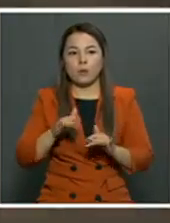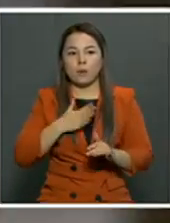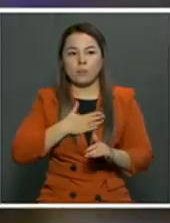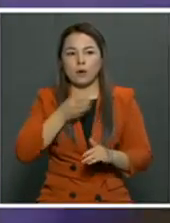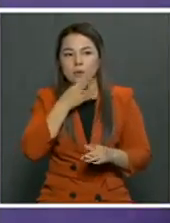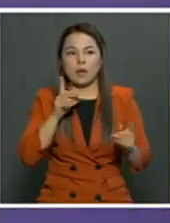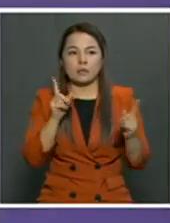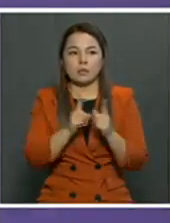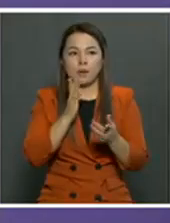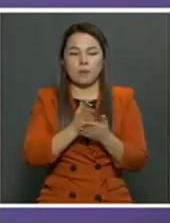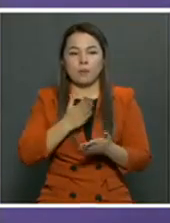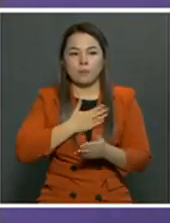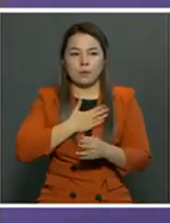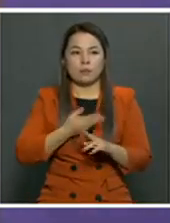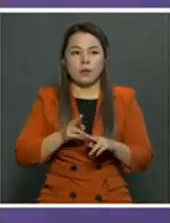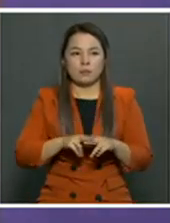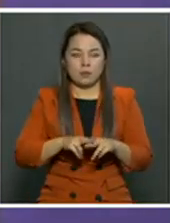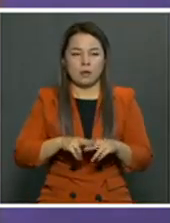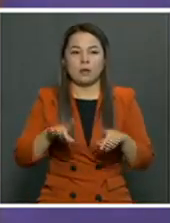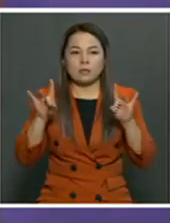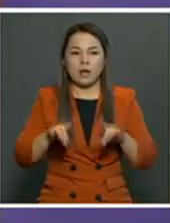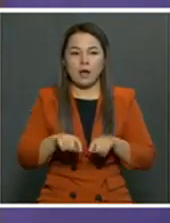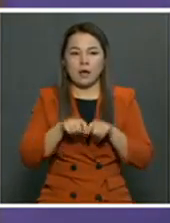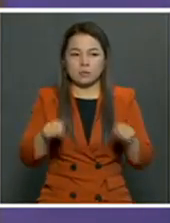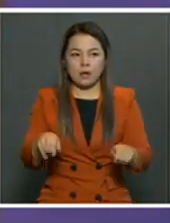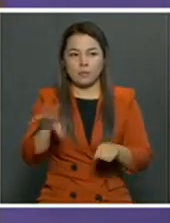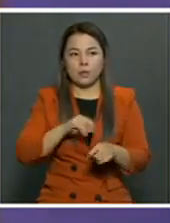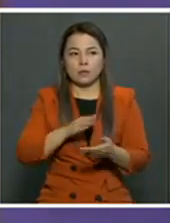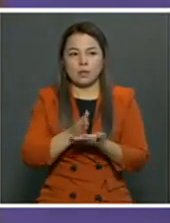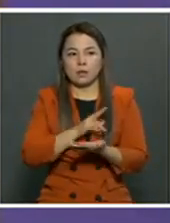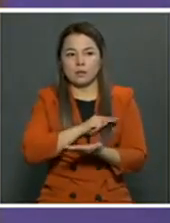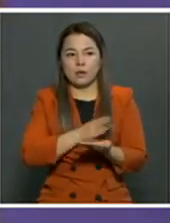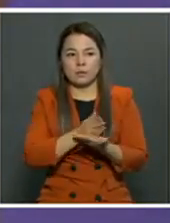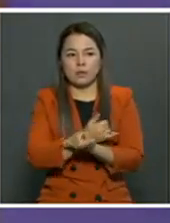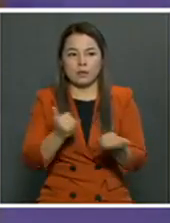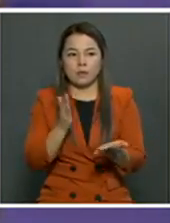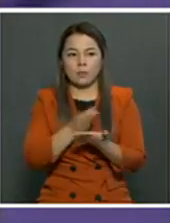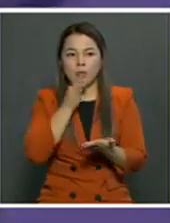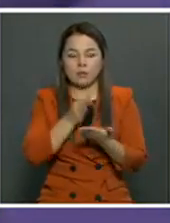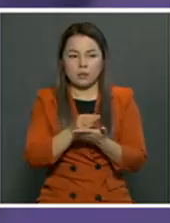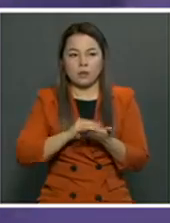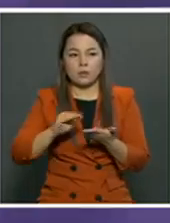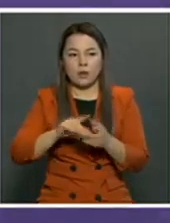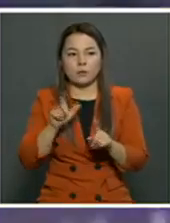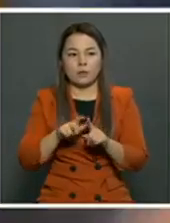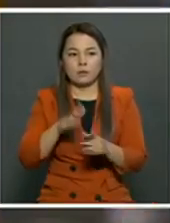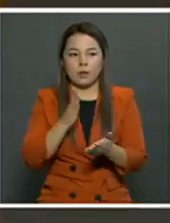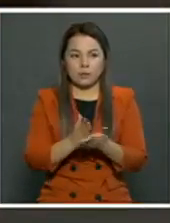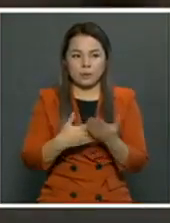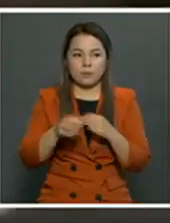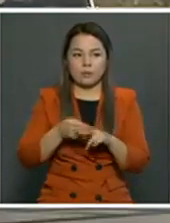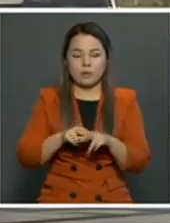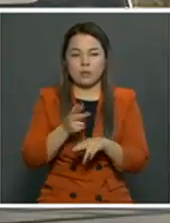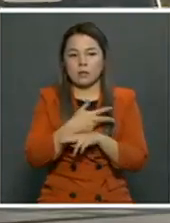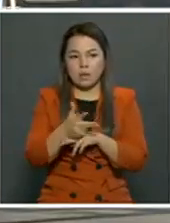жақсы қарсы алды. Біз үшін мейрамхана ашық, барлық қызметкерлер қызмет көрсетуде деген жазу қалдырған. Аталған